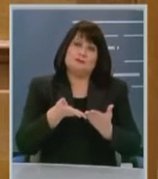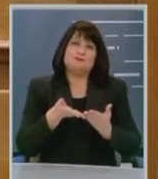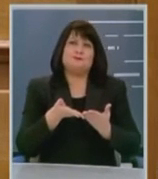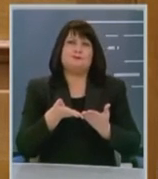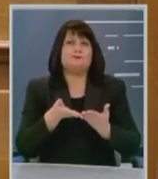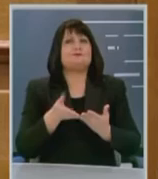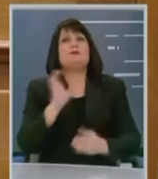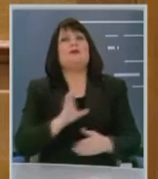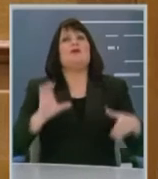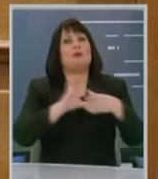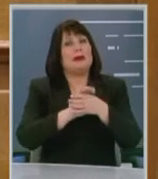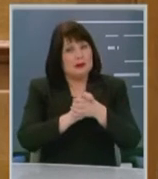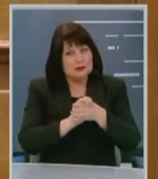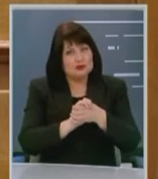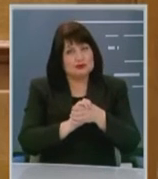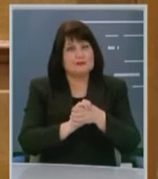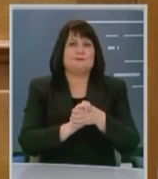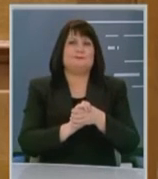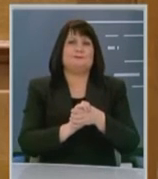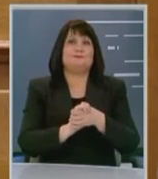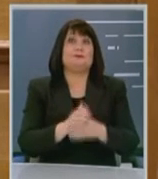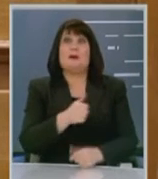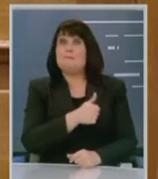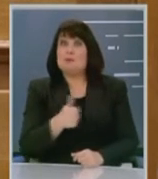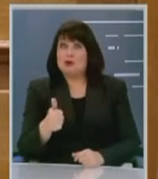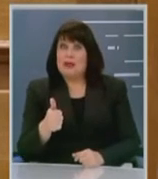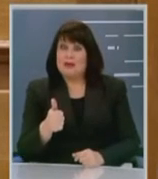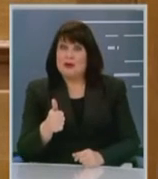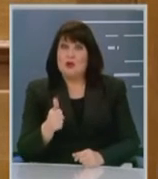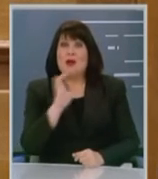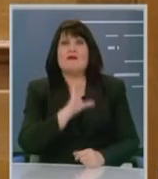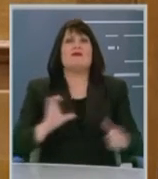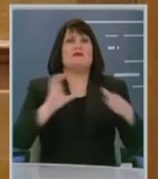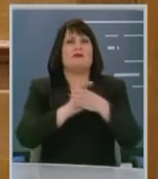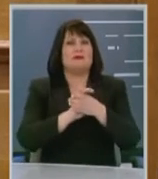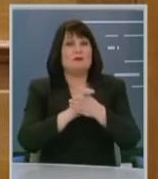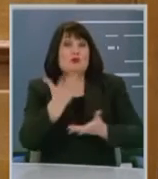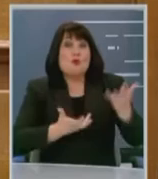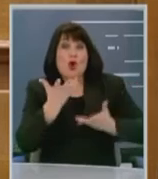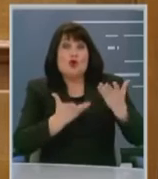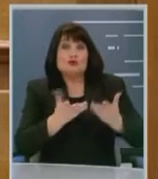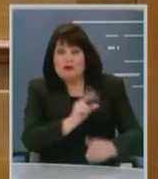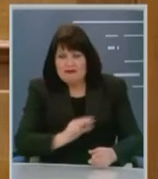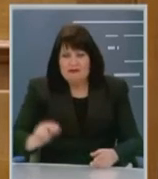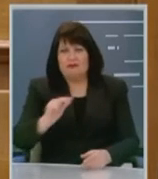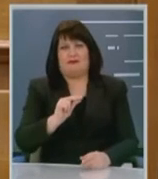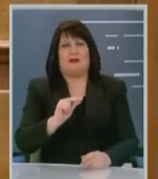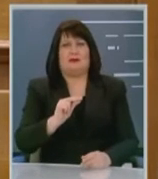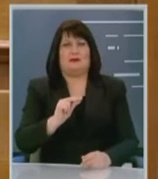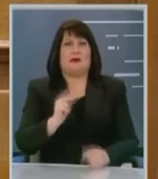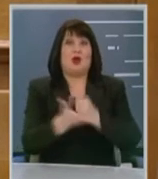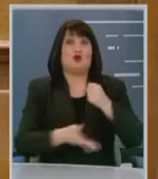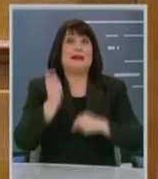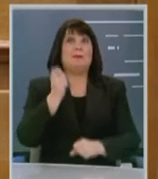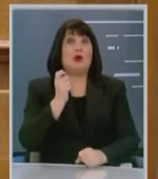τόσο από την Ευρωπαϊκή Ένωση με τον μοναδικό κοινοτικό προϋπολογισμό που έχει, την Κοινή Αγροτική Πολιτική, τη γνωστή ως ΚΑΠ,